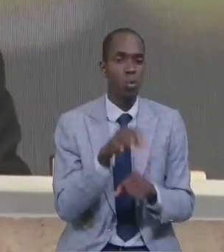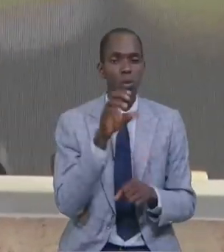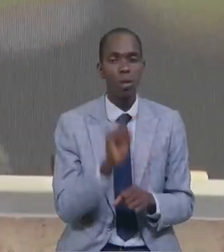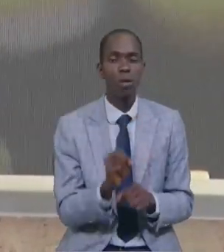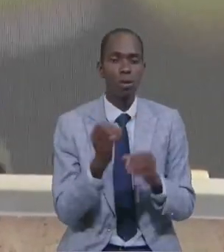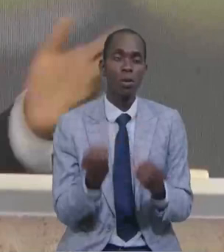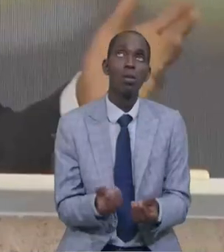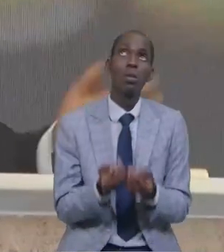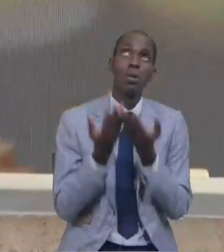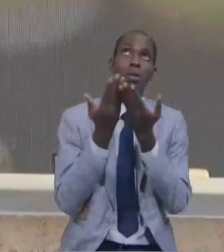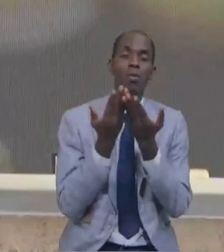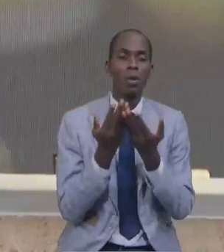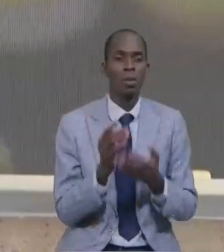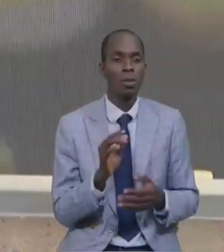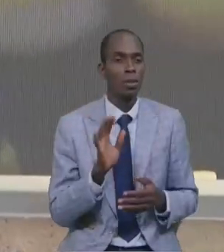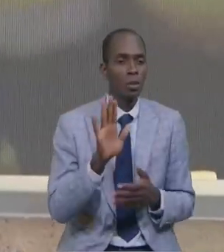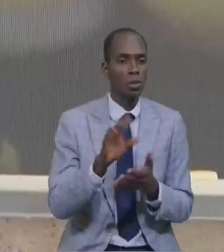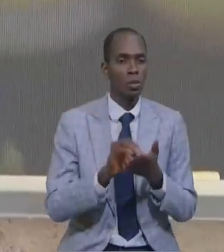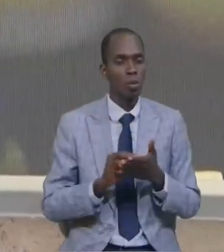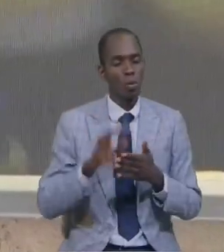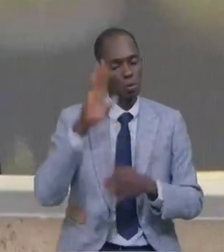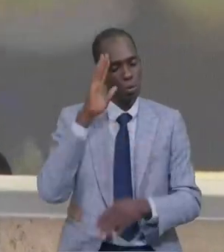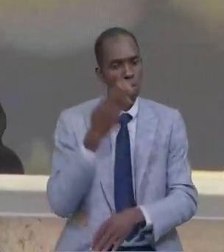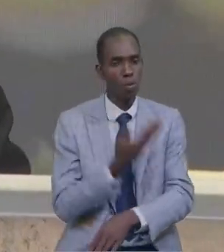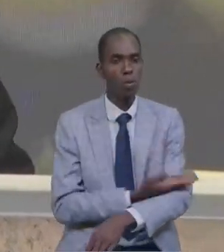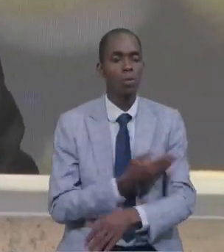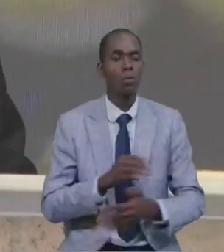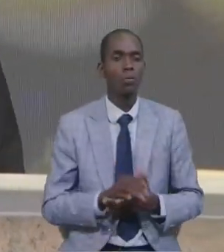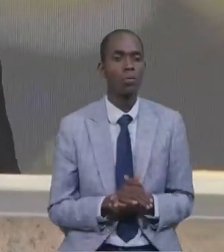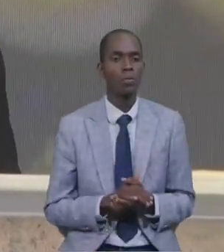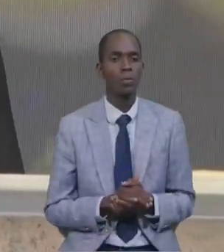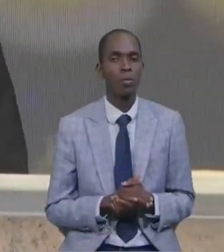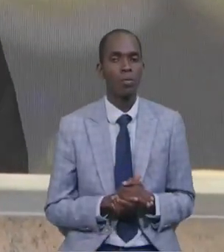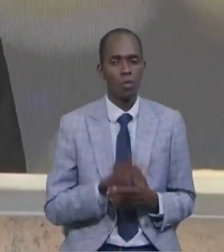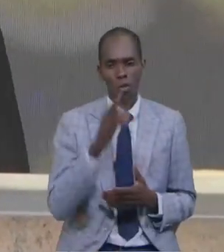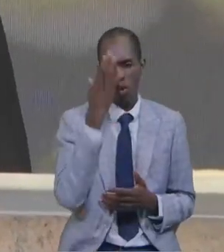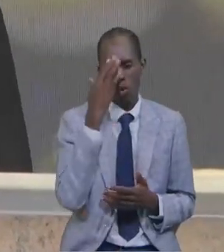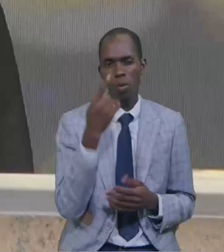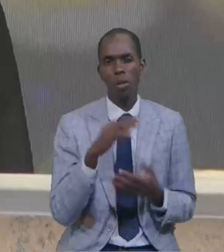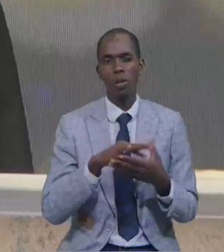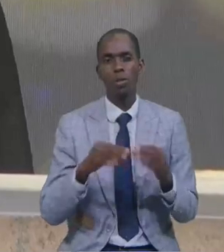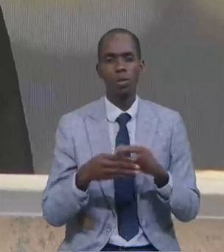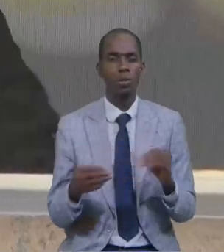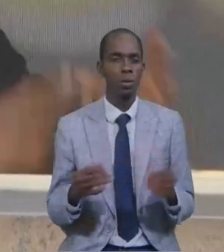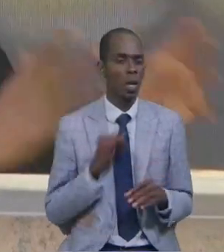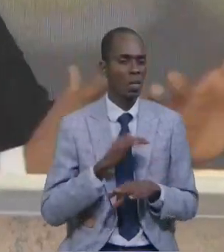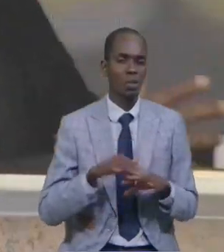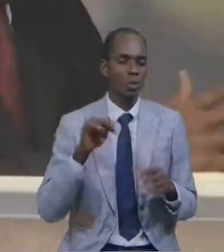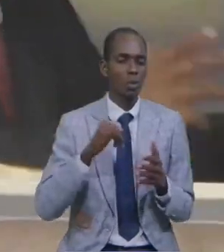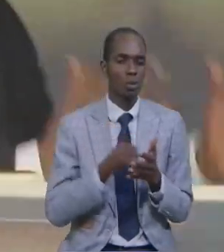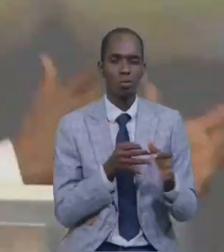connaissez l'histoire, nous n'avons pas besoin de répéter toutes les années qu'Abraham a dû